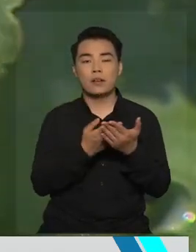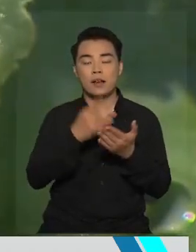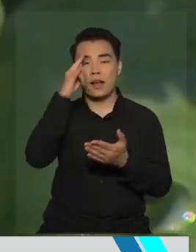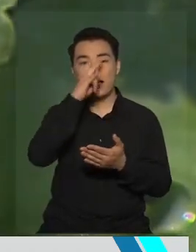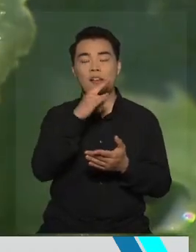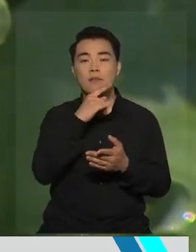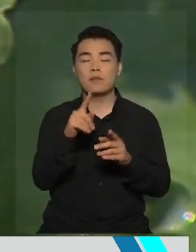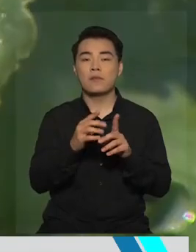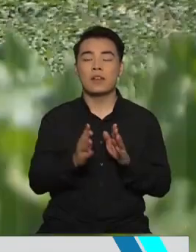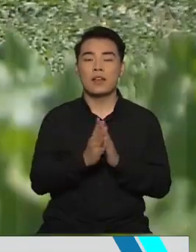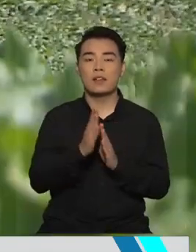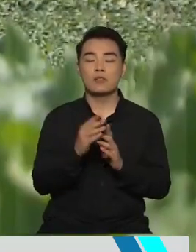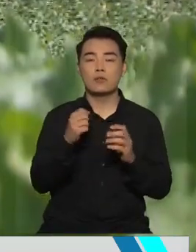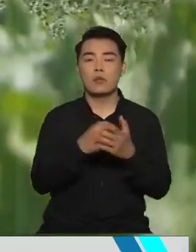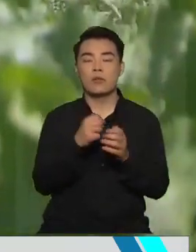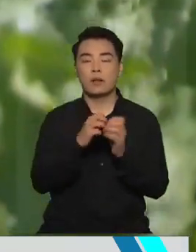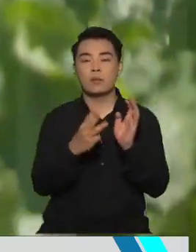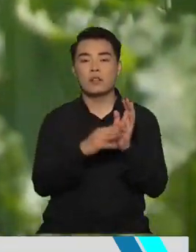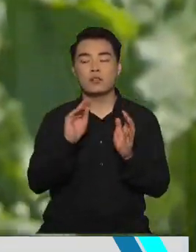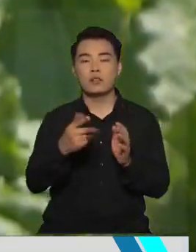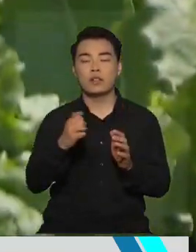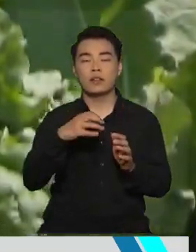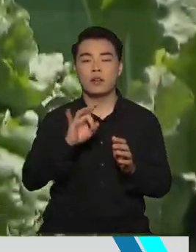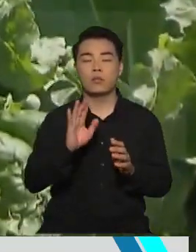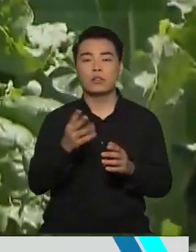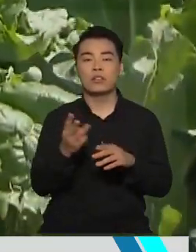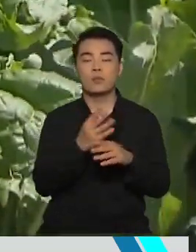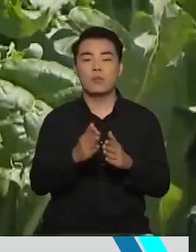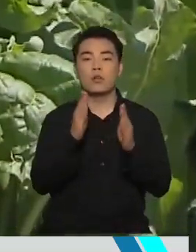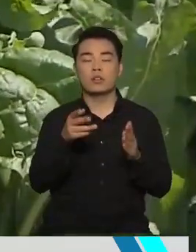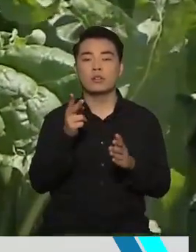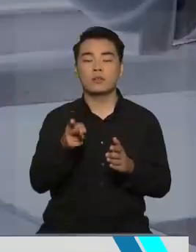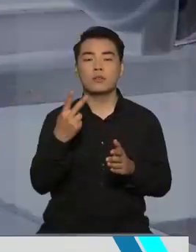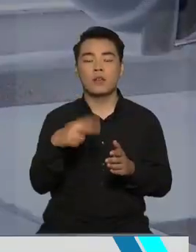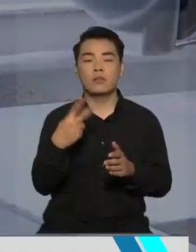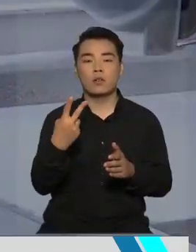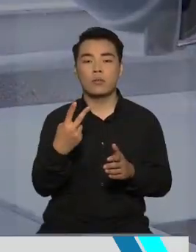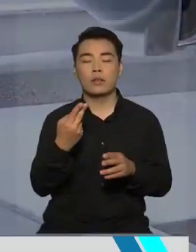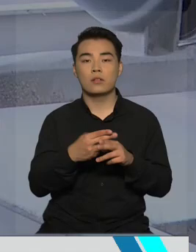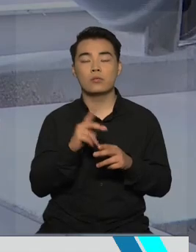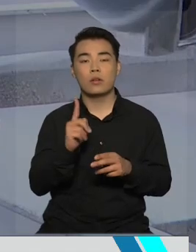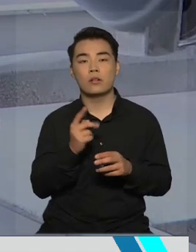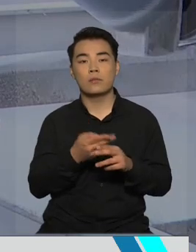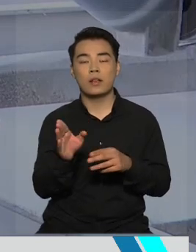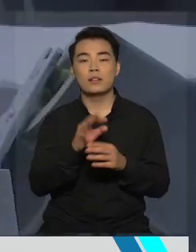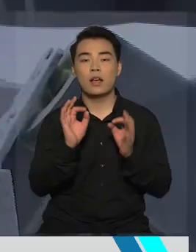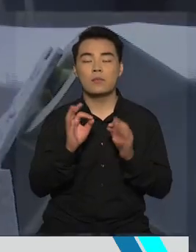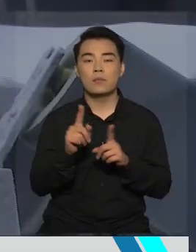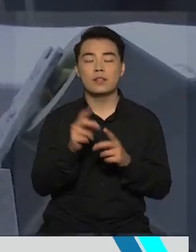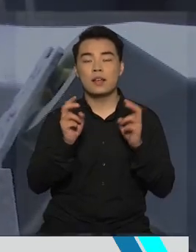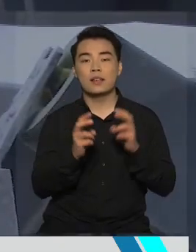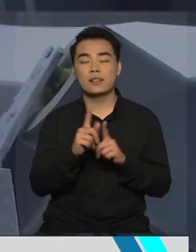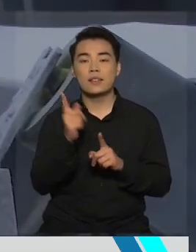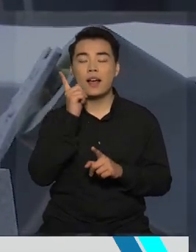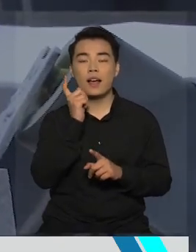посевы нарастят до 18 тысяч гектаров. Это на треть больше, чем в 2022. Однако для стабильного производства